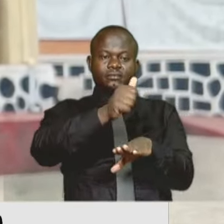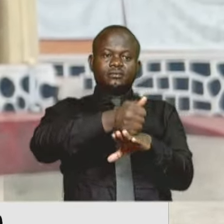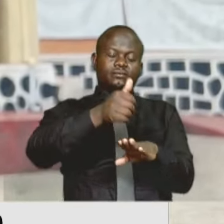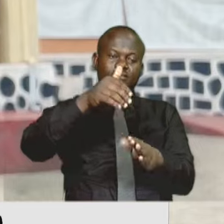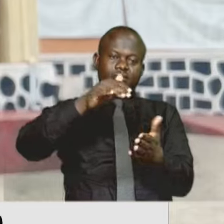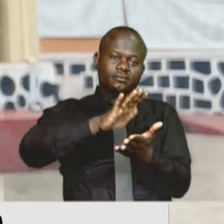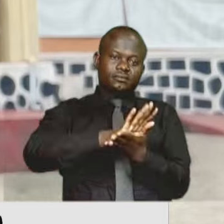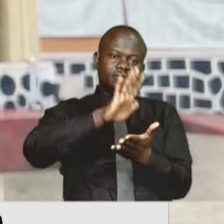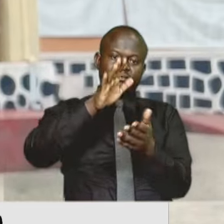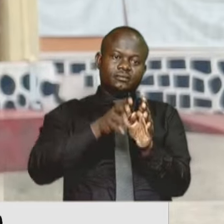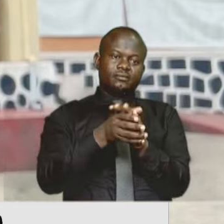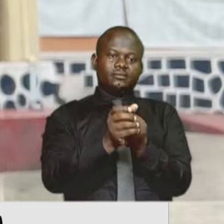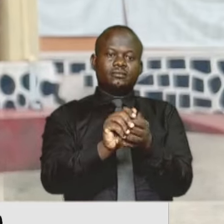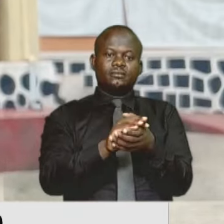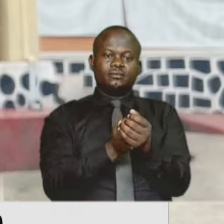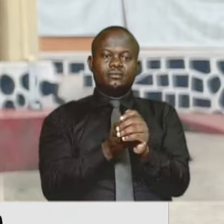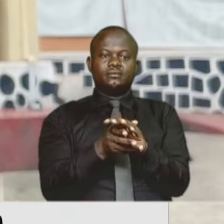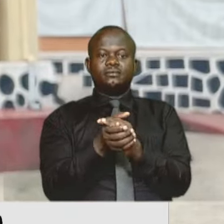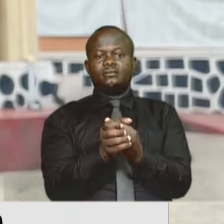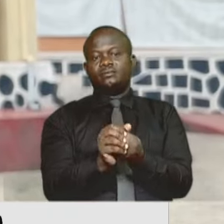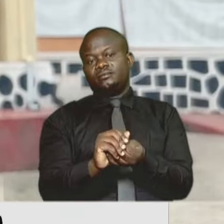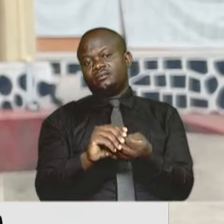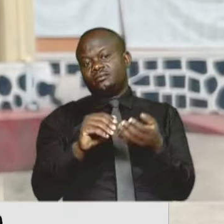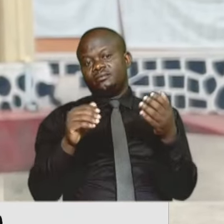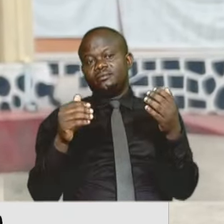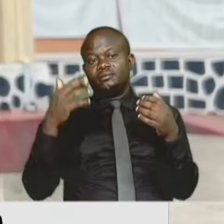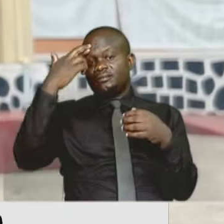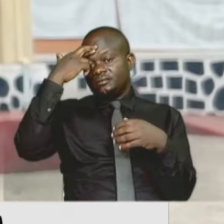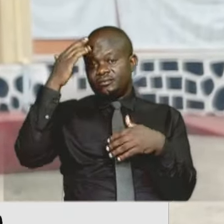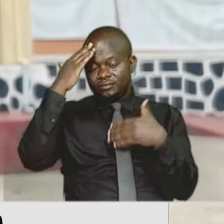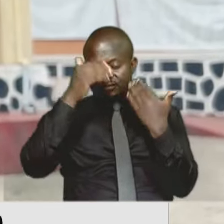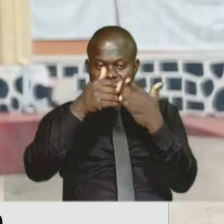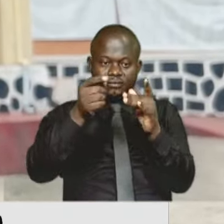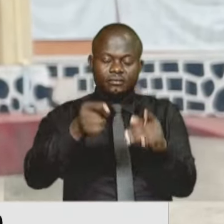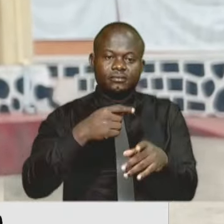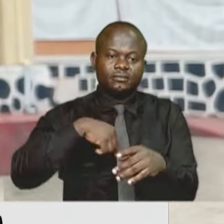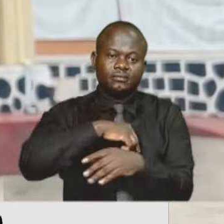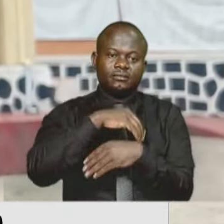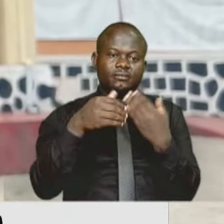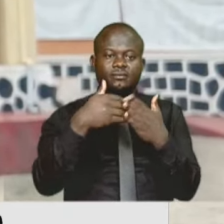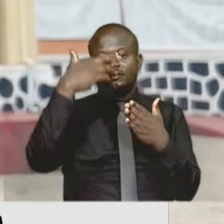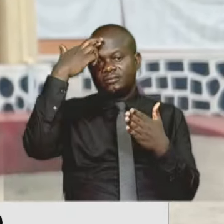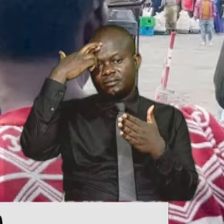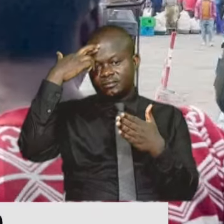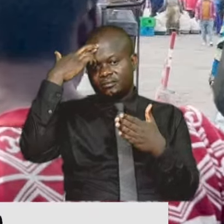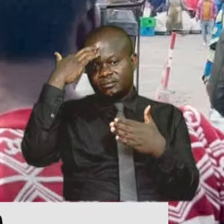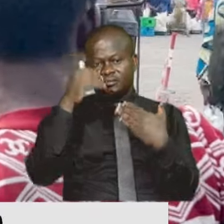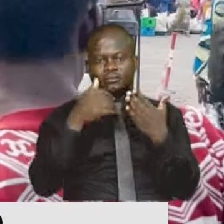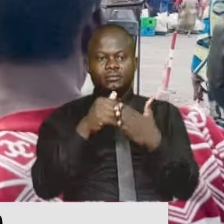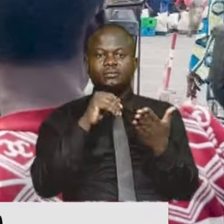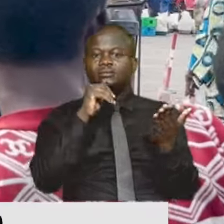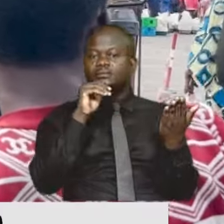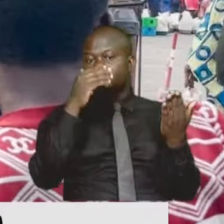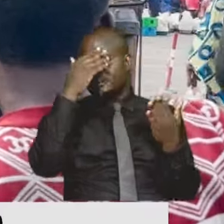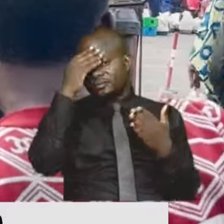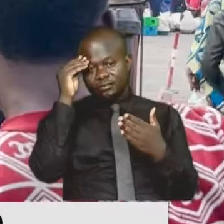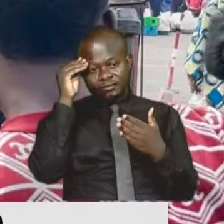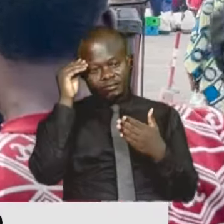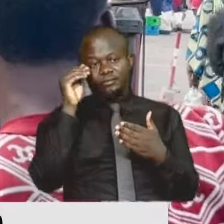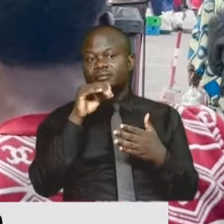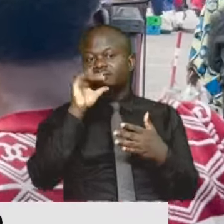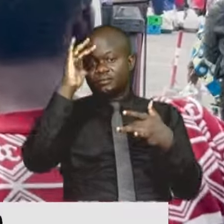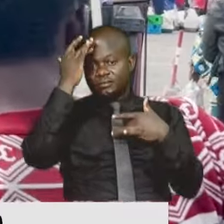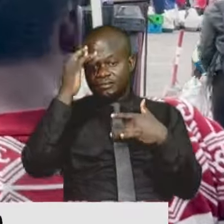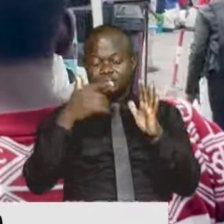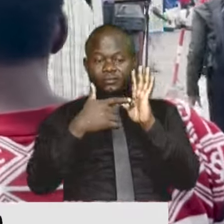ukarabe ariko nanone twibutsa n'abakora bushake kugira ngo bagende babanyuraho tugenda tubibutsa kugira ngo abantu batirare nta cyorezo cya Marburg kiragaragara